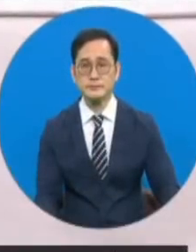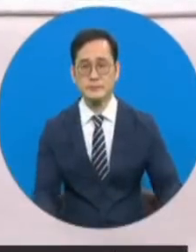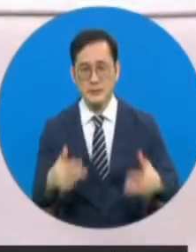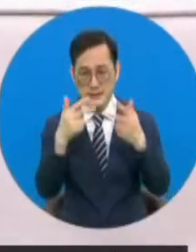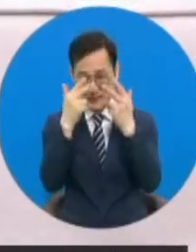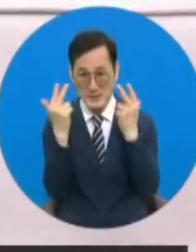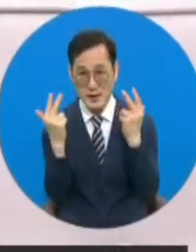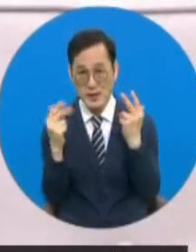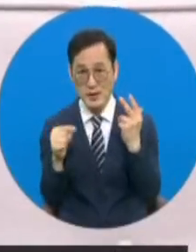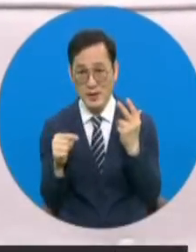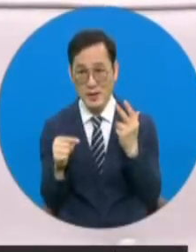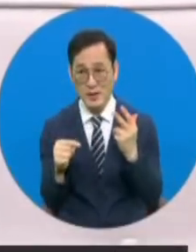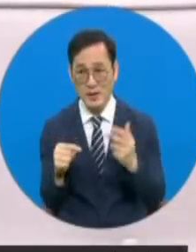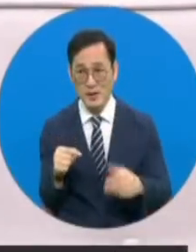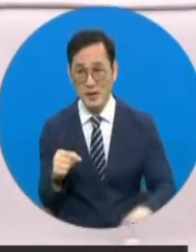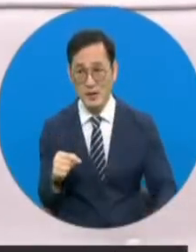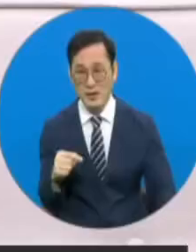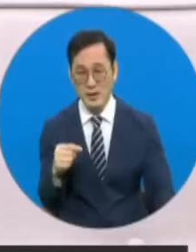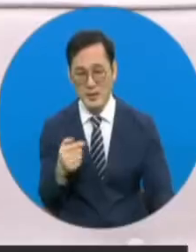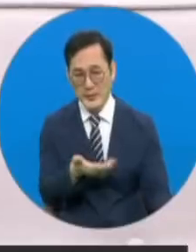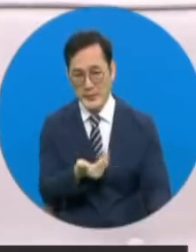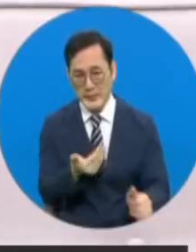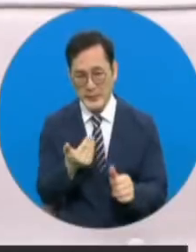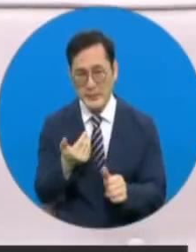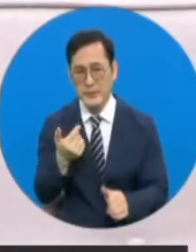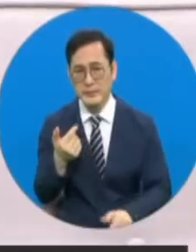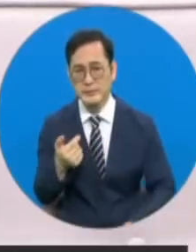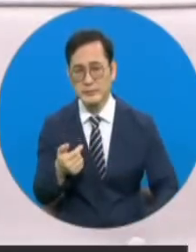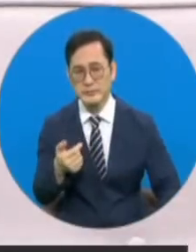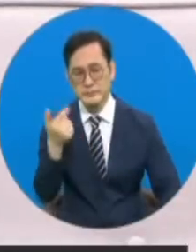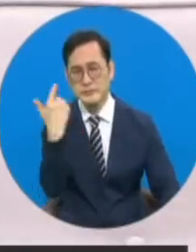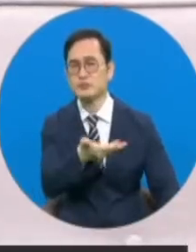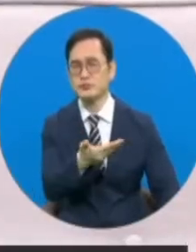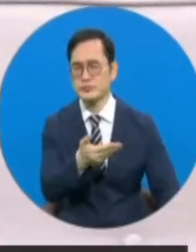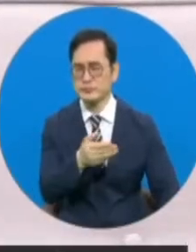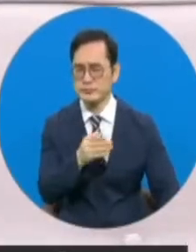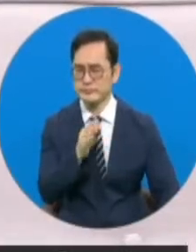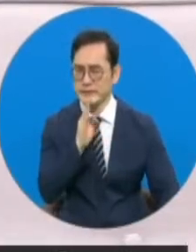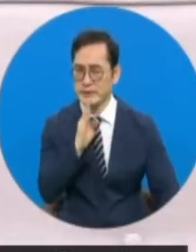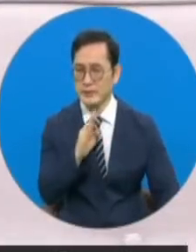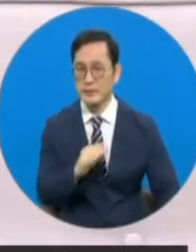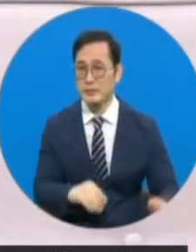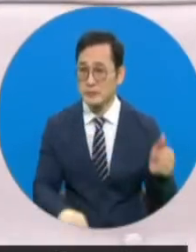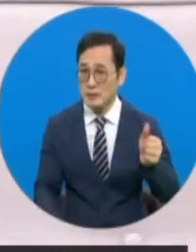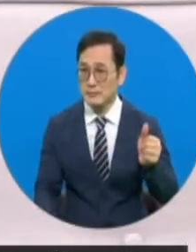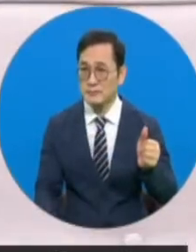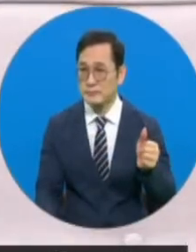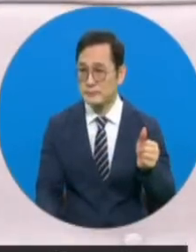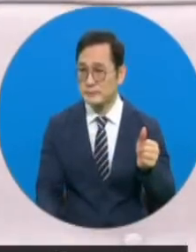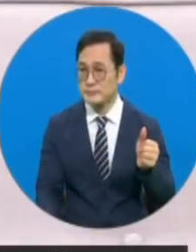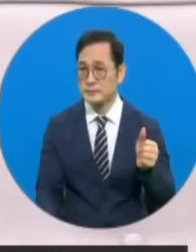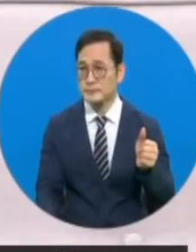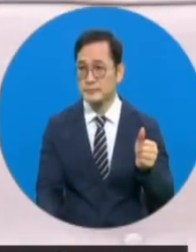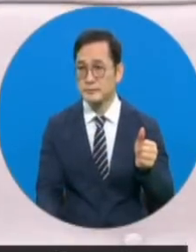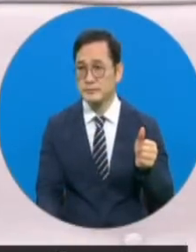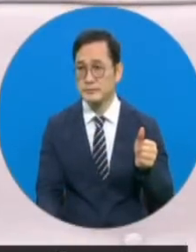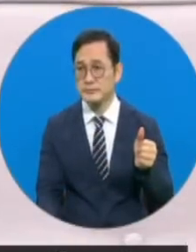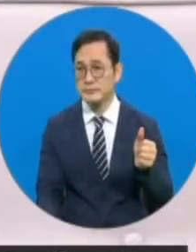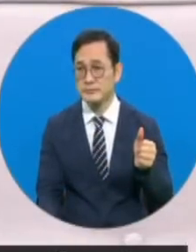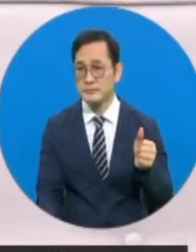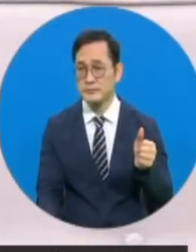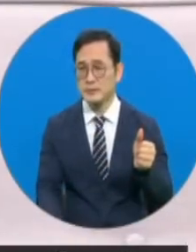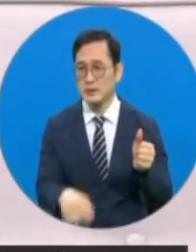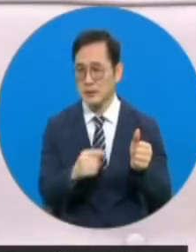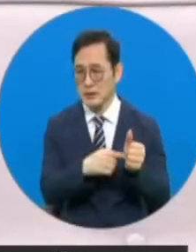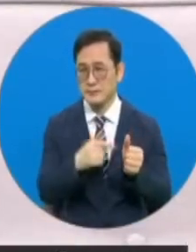대표가 의도를 가지고 질문을 한 것이고 신범철 차관은 나름대로의 어떤 지킬